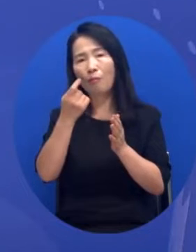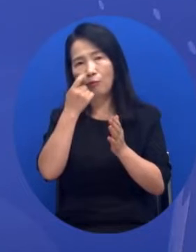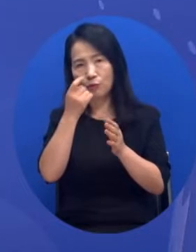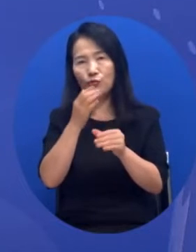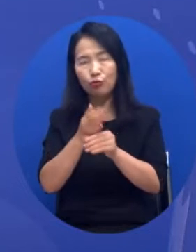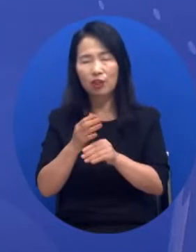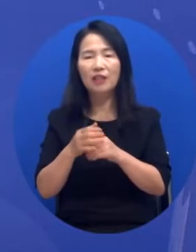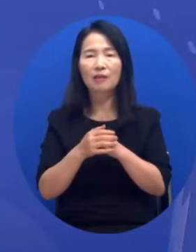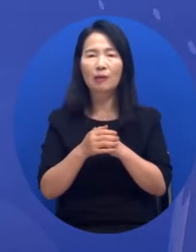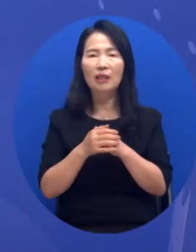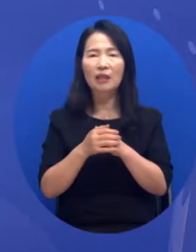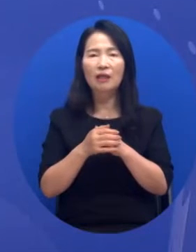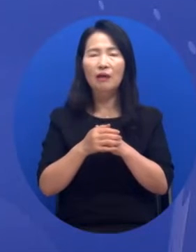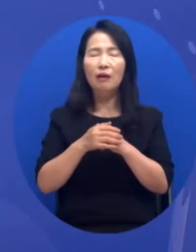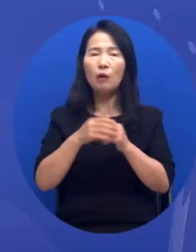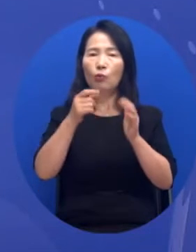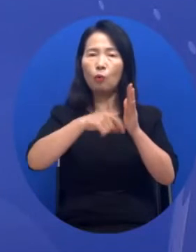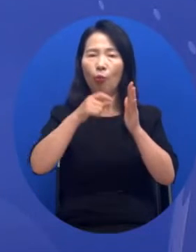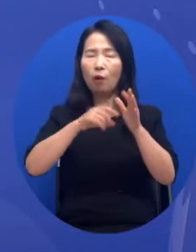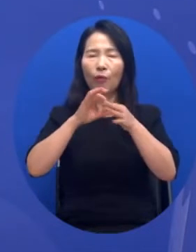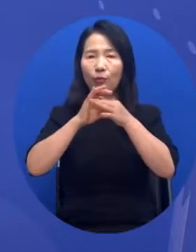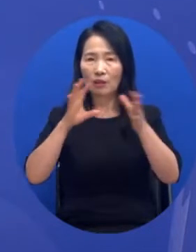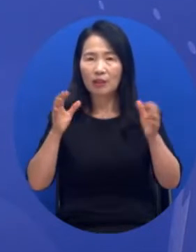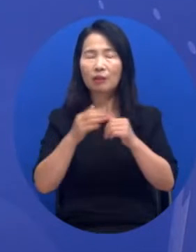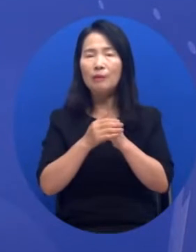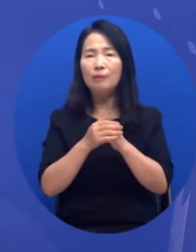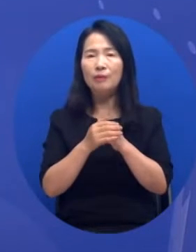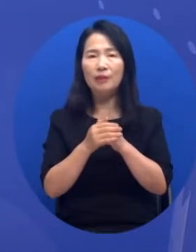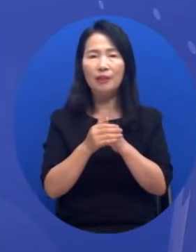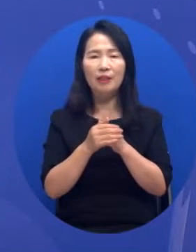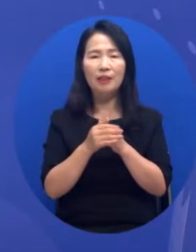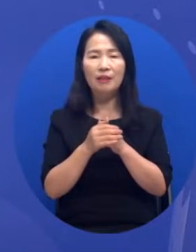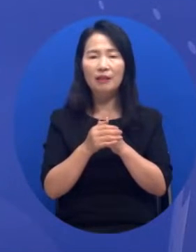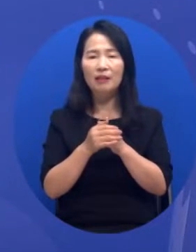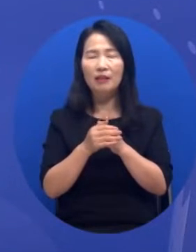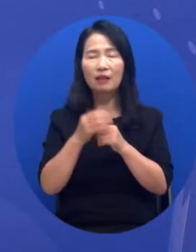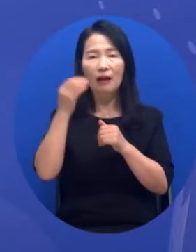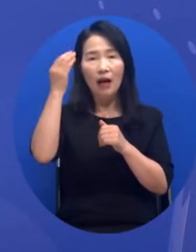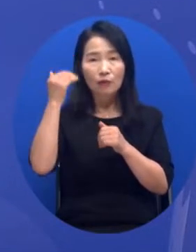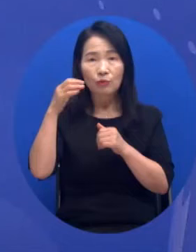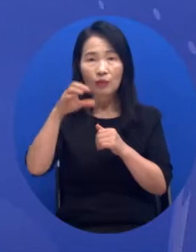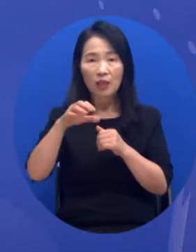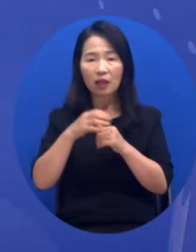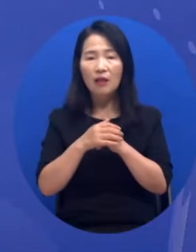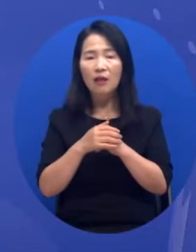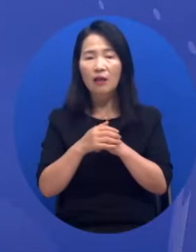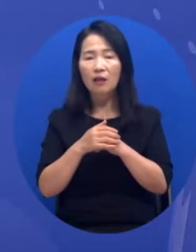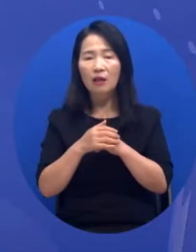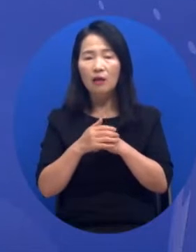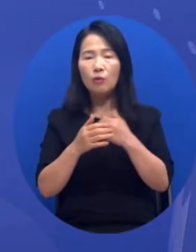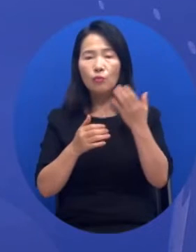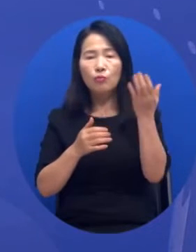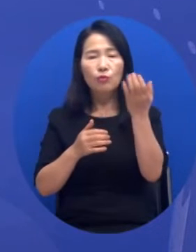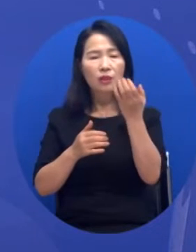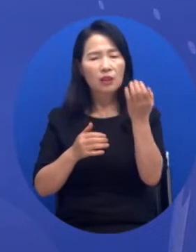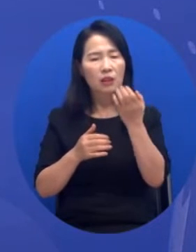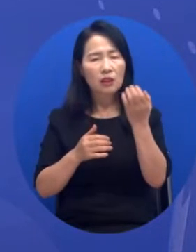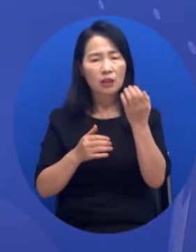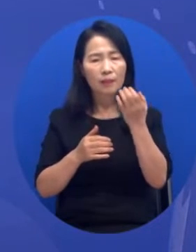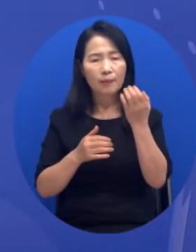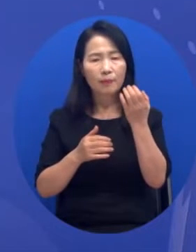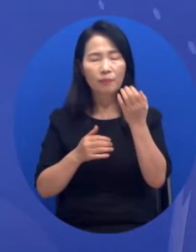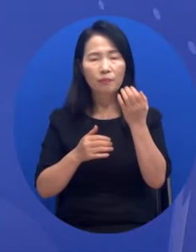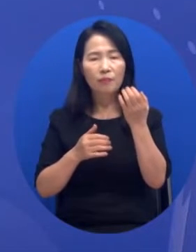있고요. 초교파적으로 지금 우리 한국에만 약 90여 개